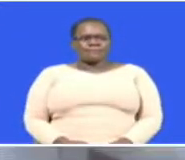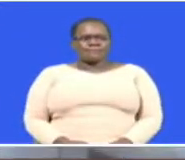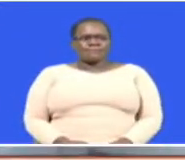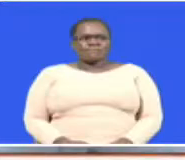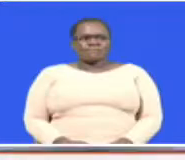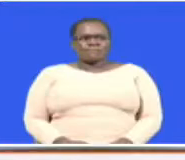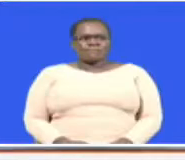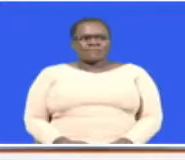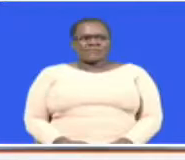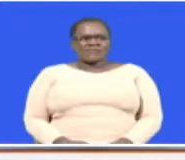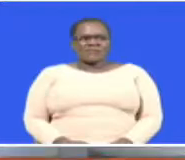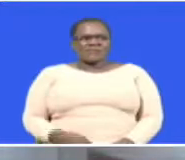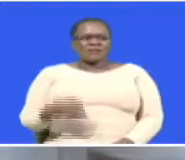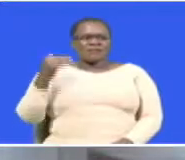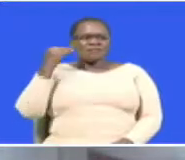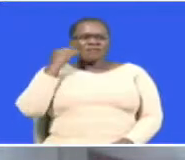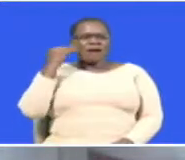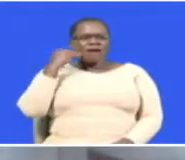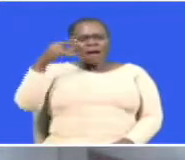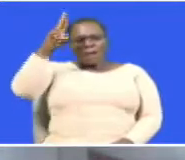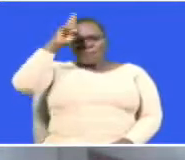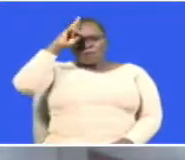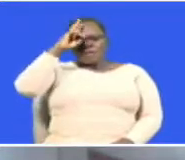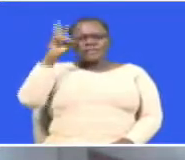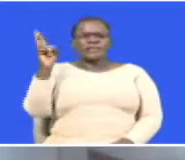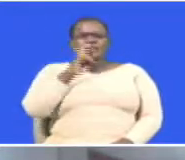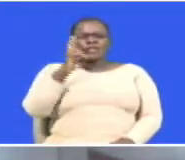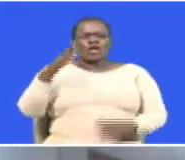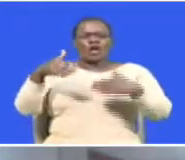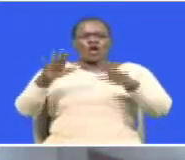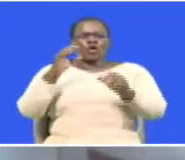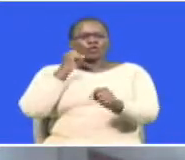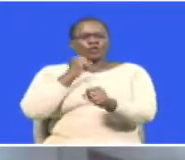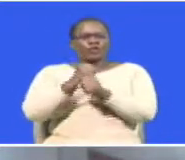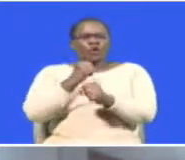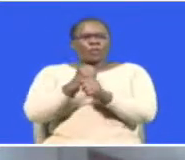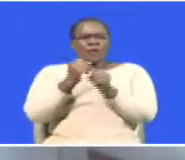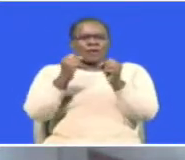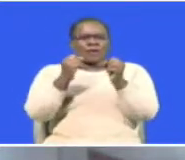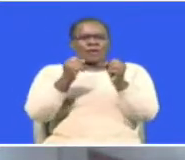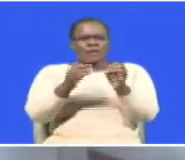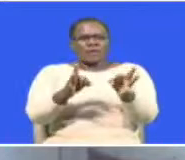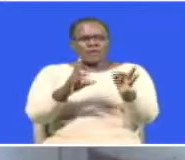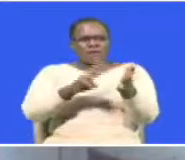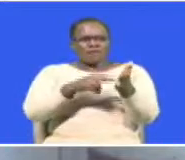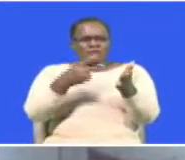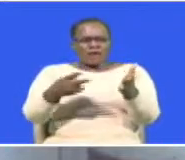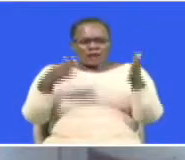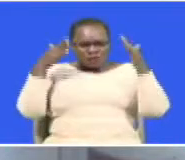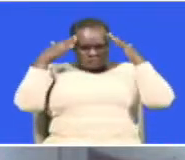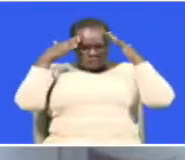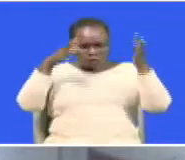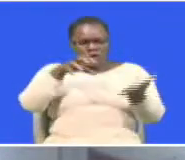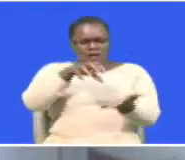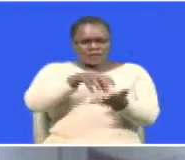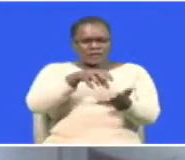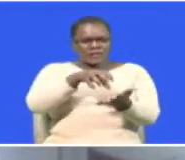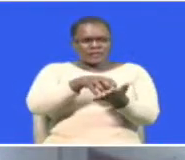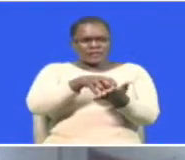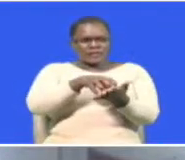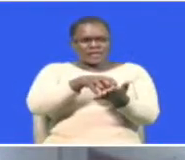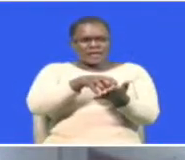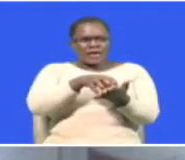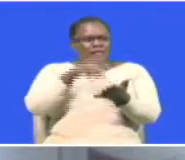Maafisa wa polisi mjini Siaya wapo katika hatari ya kupoteza kazi zao iwapo watashindwa kutilia maanani kesi za ukatili